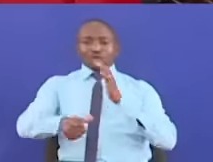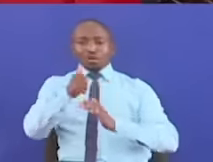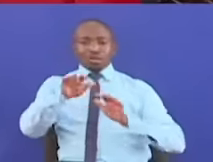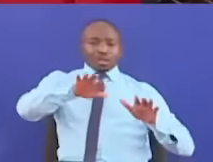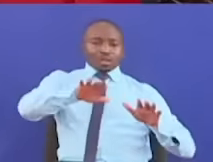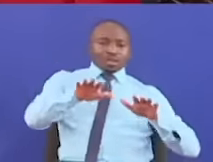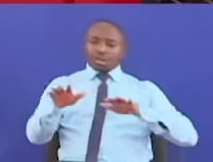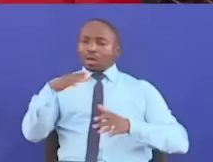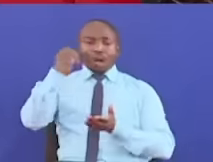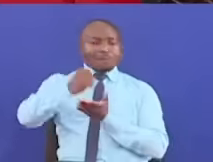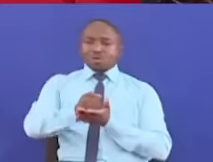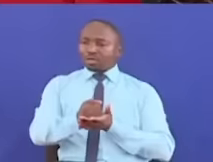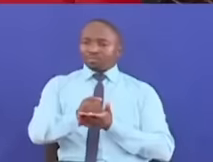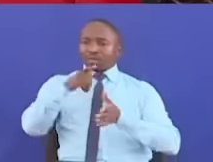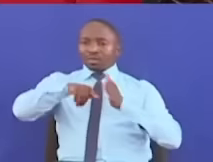wasiu